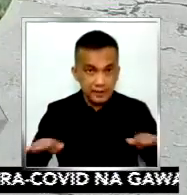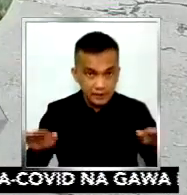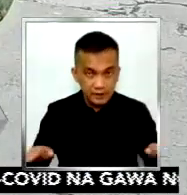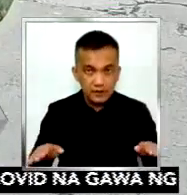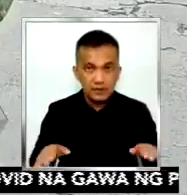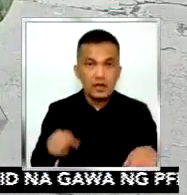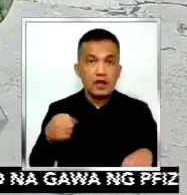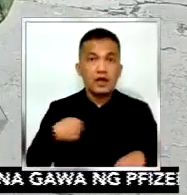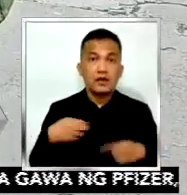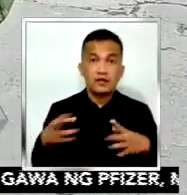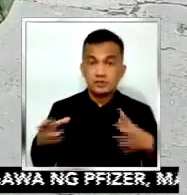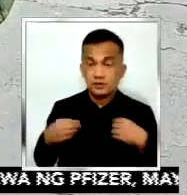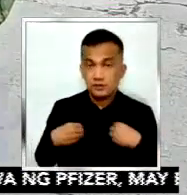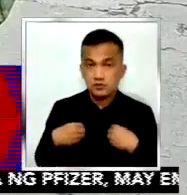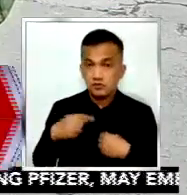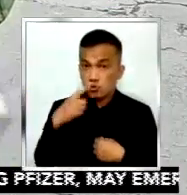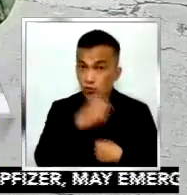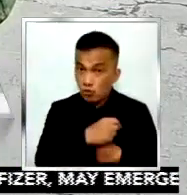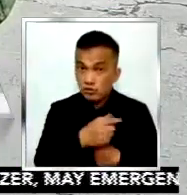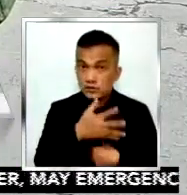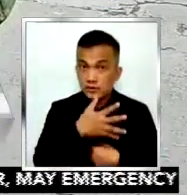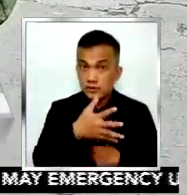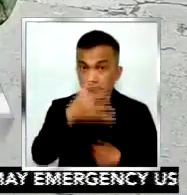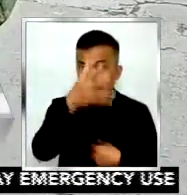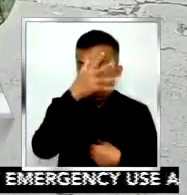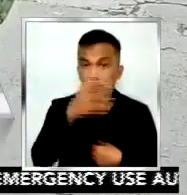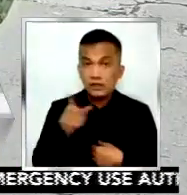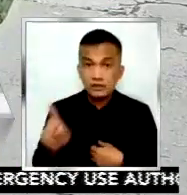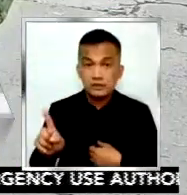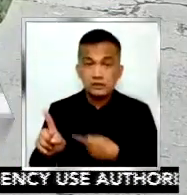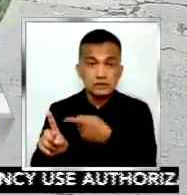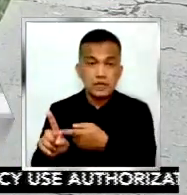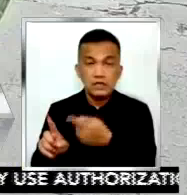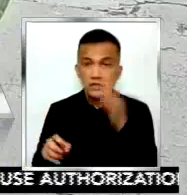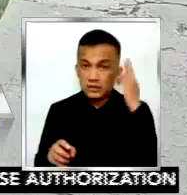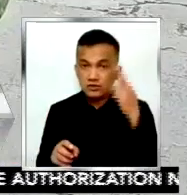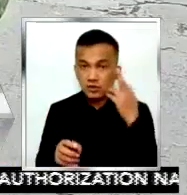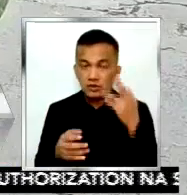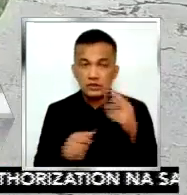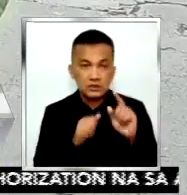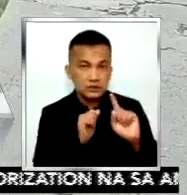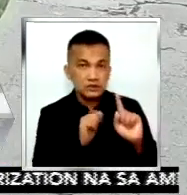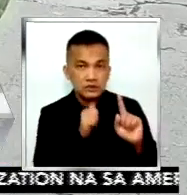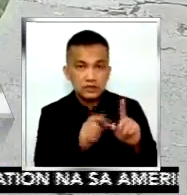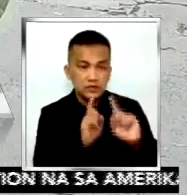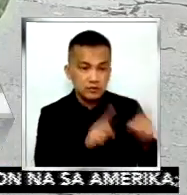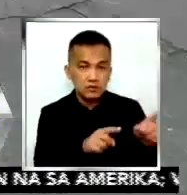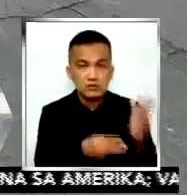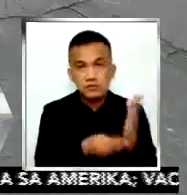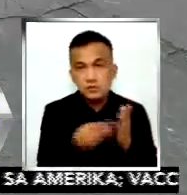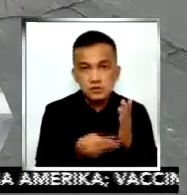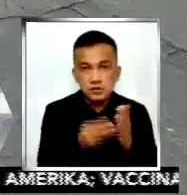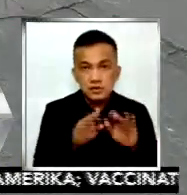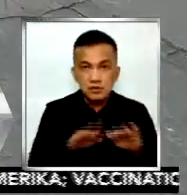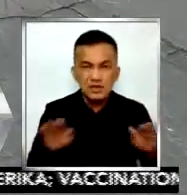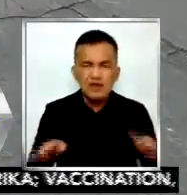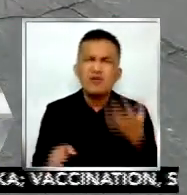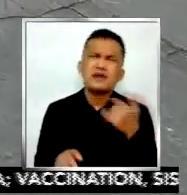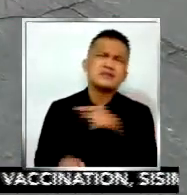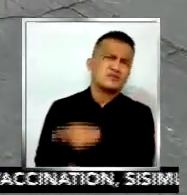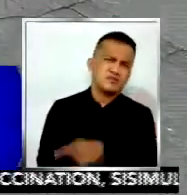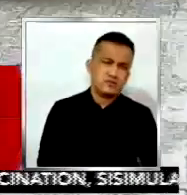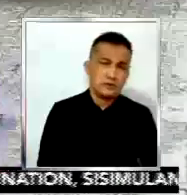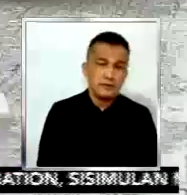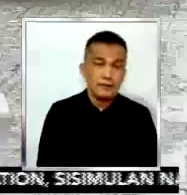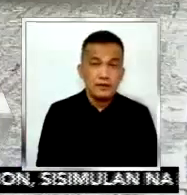parents na isa sa dahilan na hindi pumapasok o hindi na nagmo-module yung mga bata is dahil din dito. Para di na muling bumalik